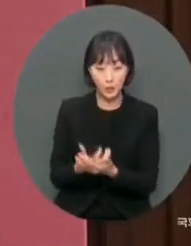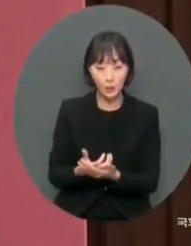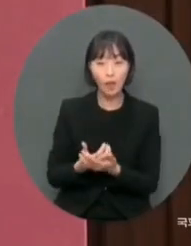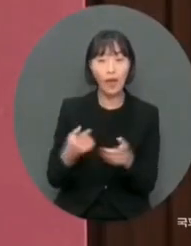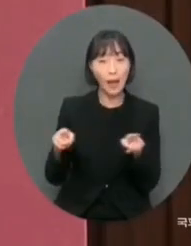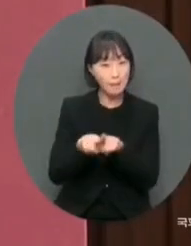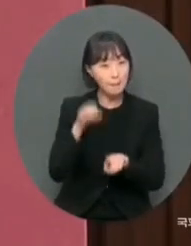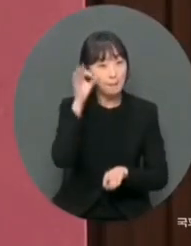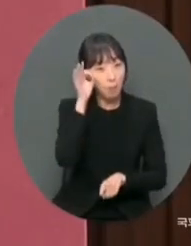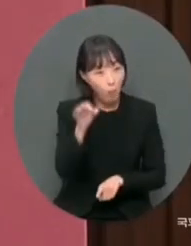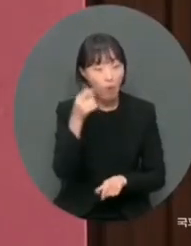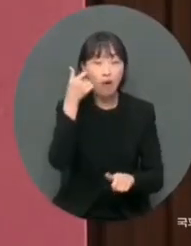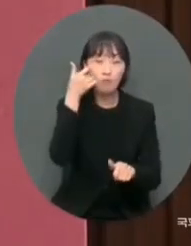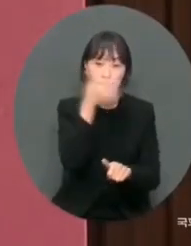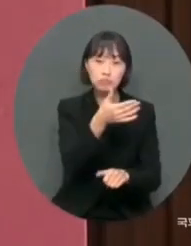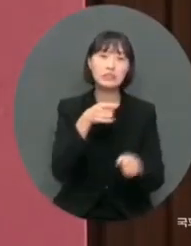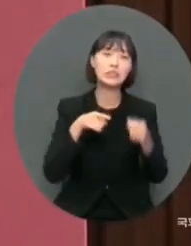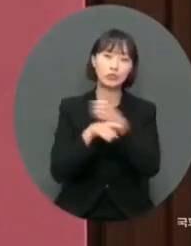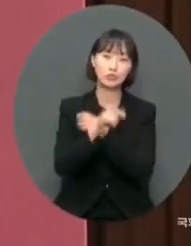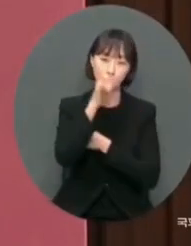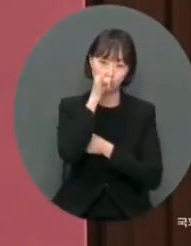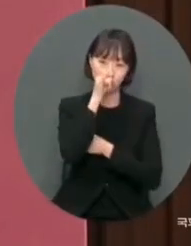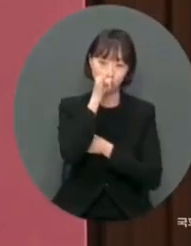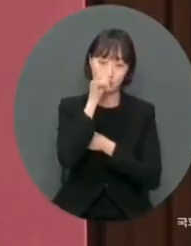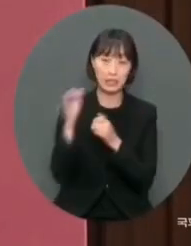있습니다. 다음 자료 보십시오.